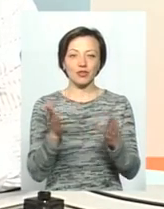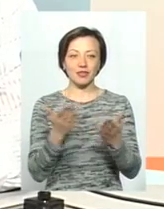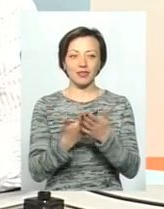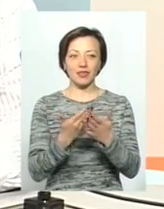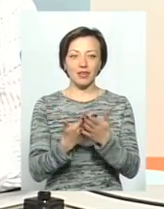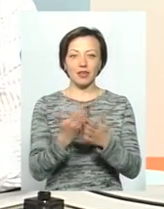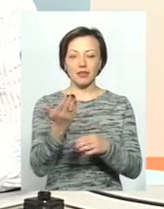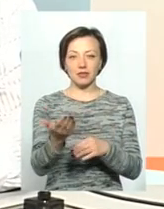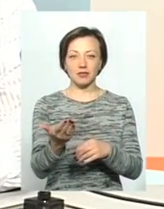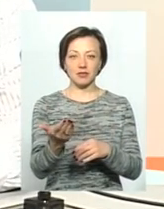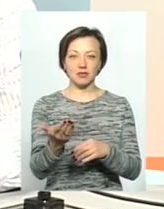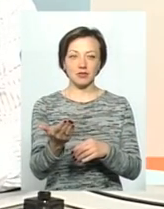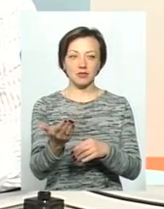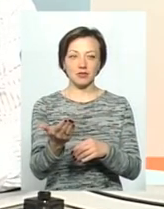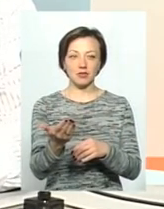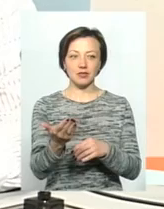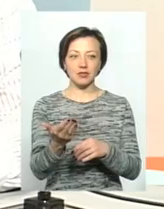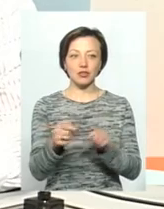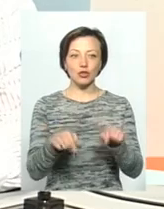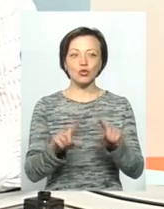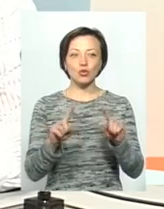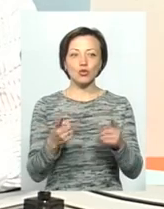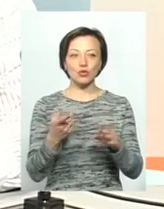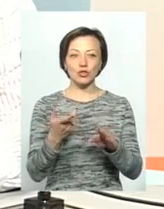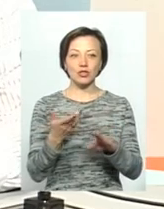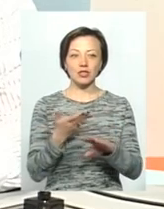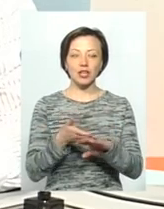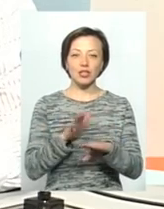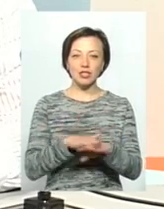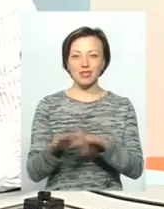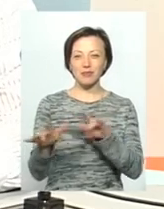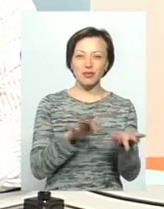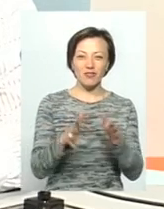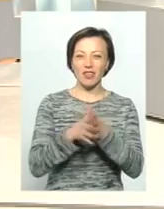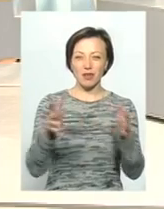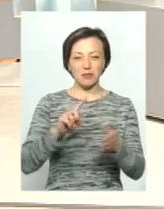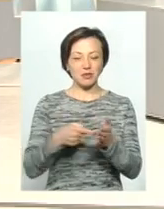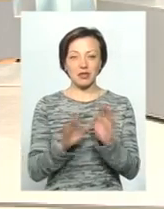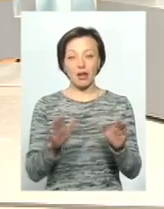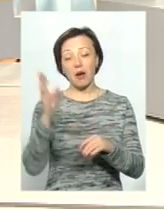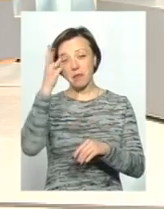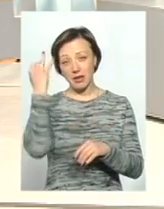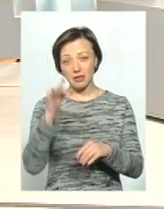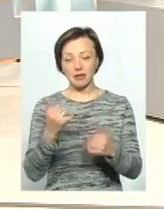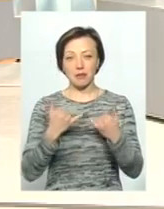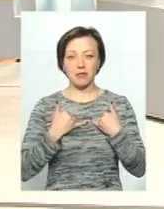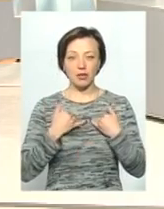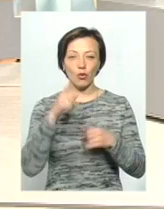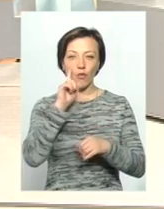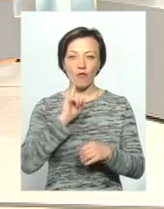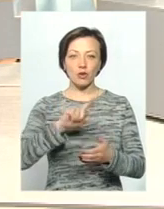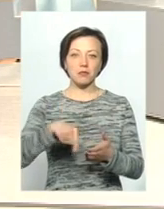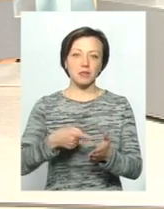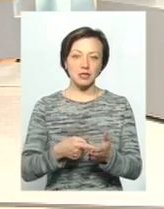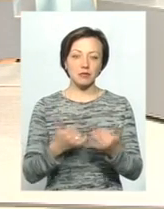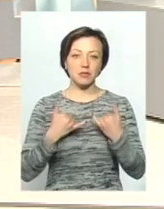так казав, що дуже тяжкі вони для пересування, для життя. Хмельницький для мене це комфортне місце,